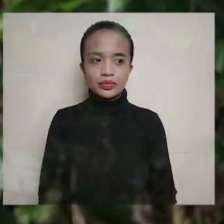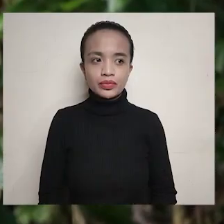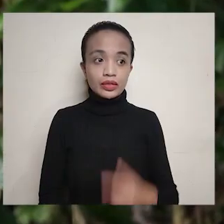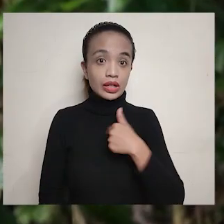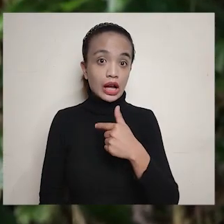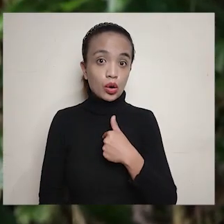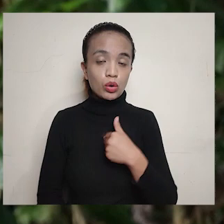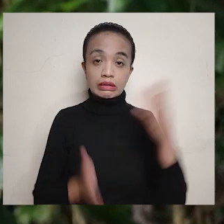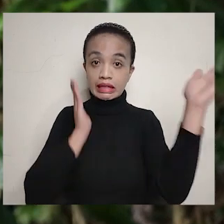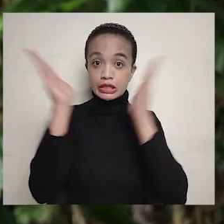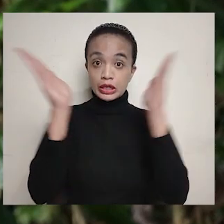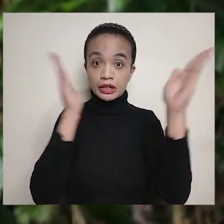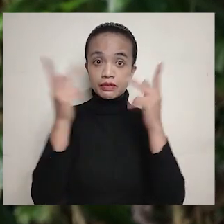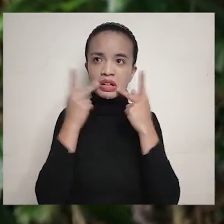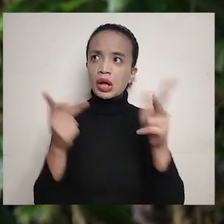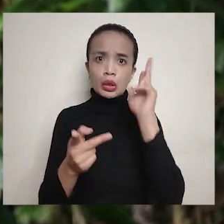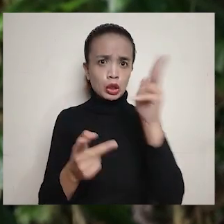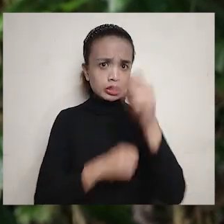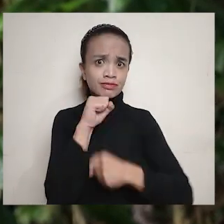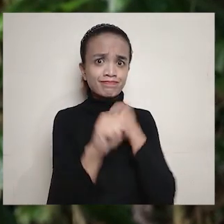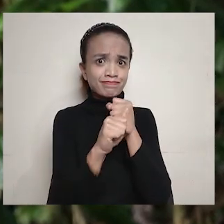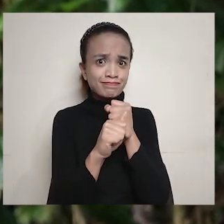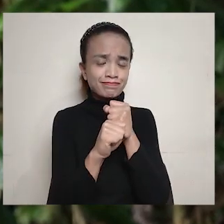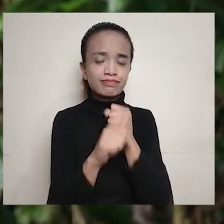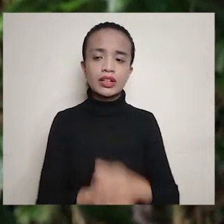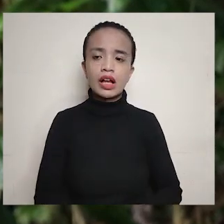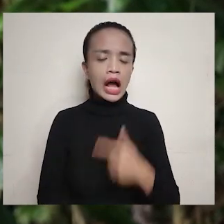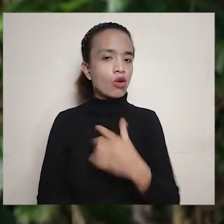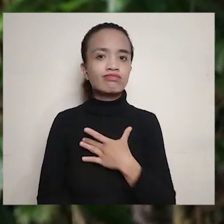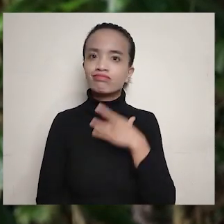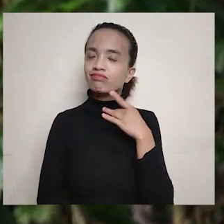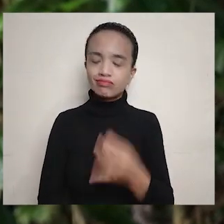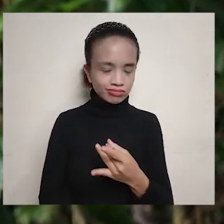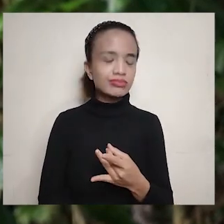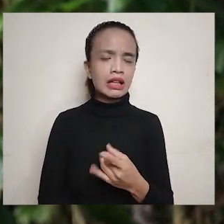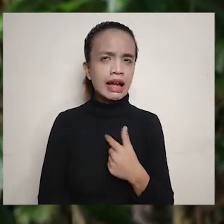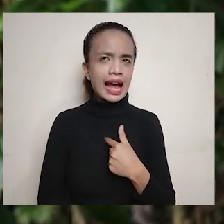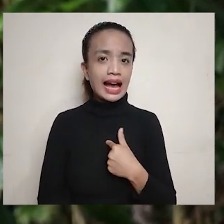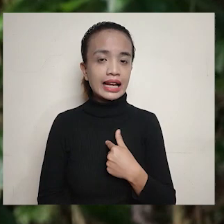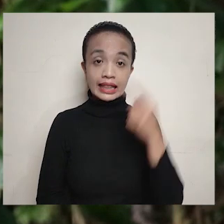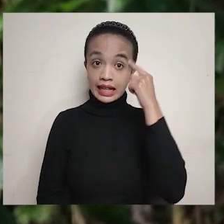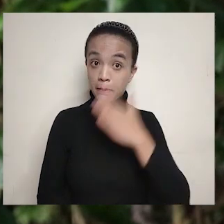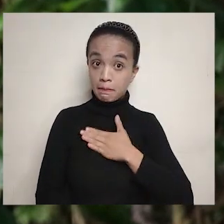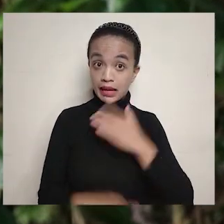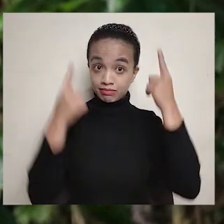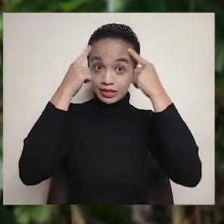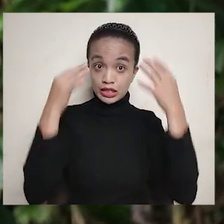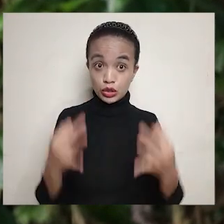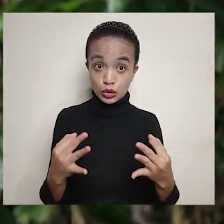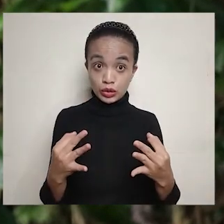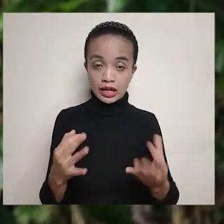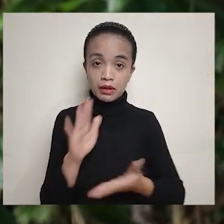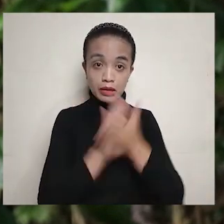I've been in public service for almost 30 years and I love it, no? Kaya I think yung decision ko na